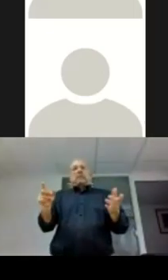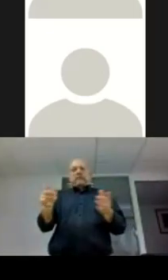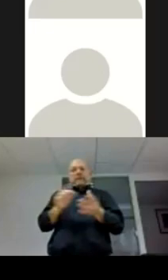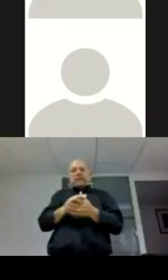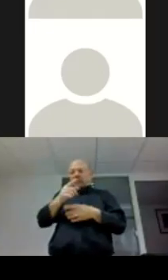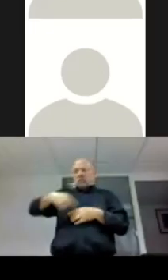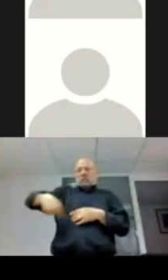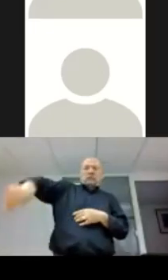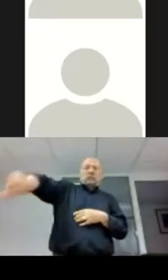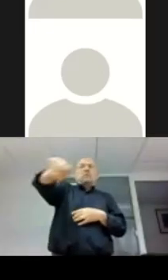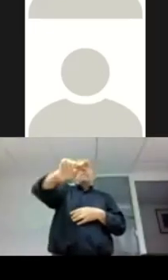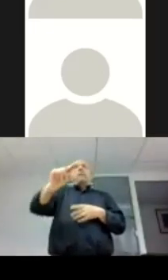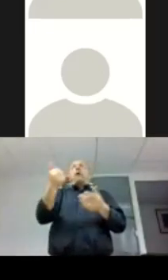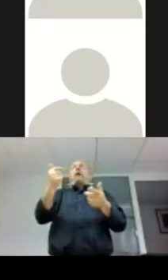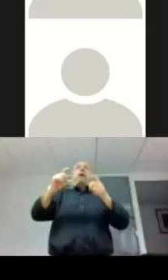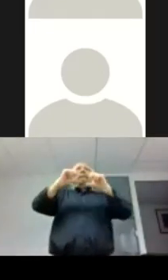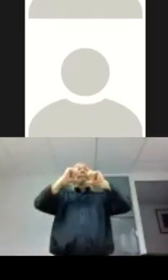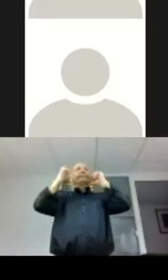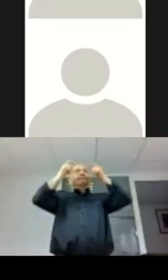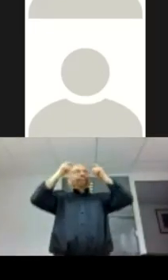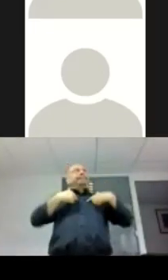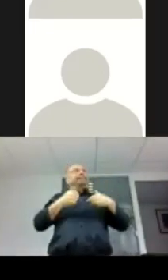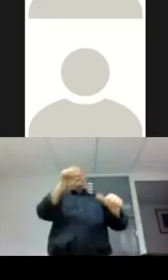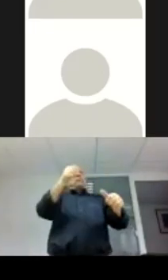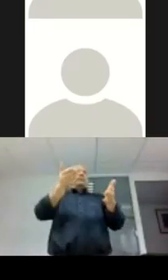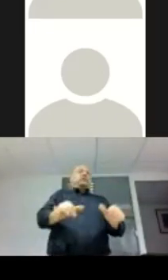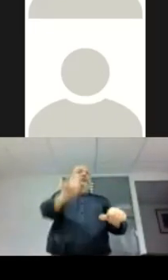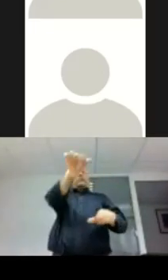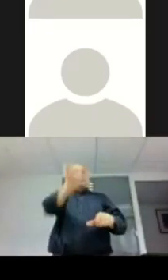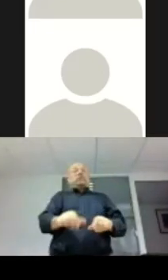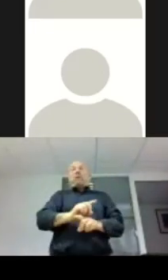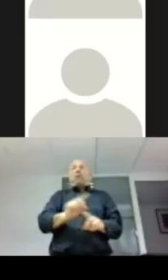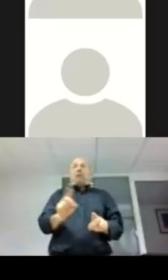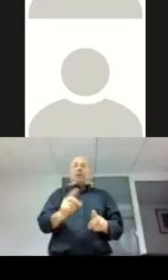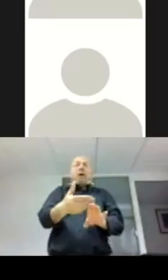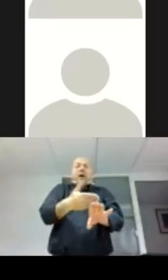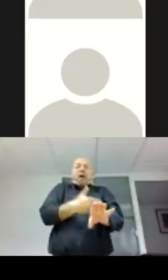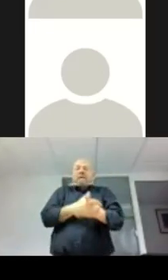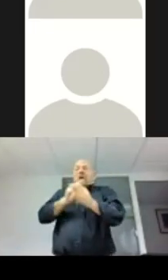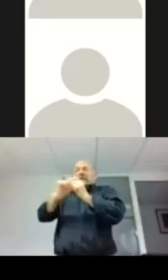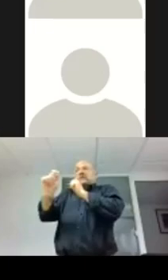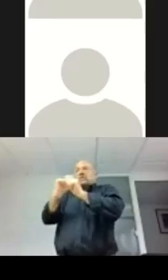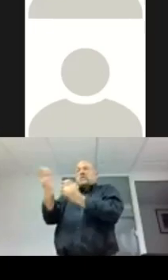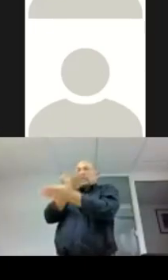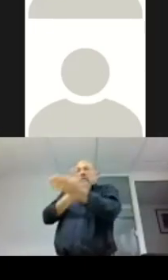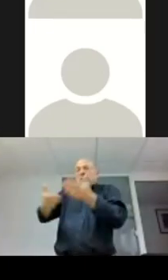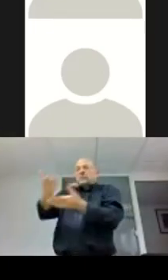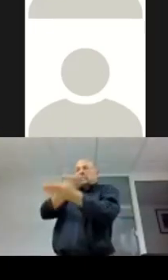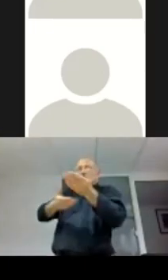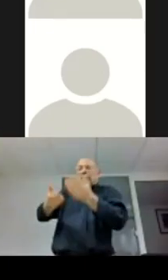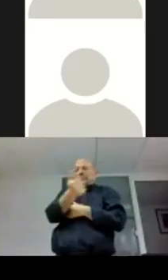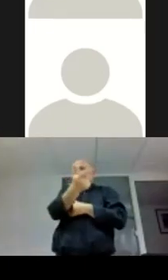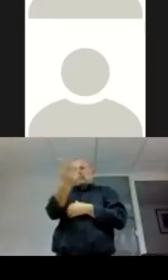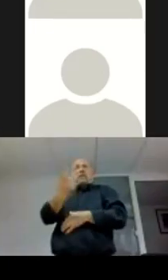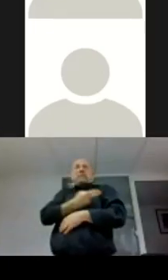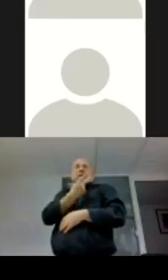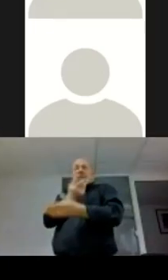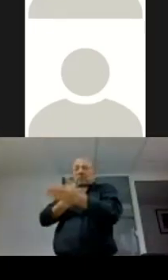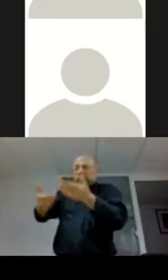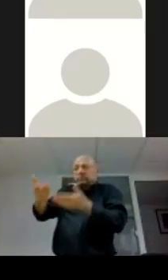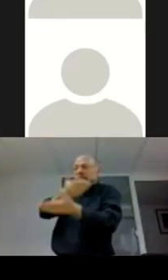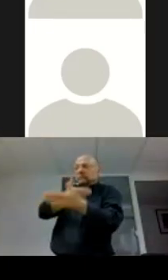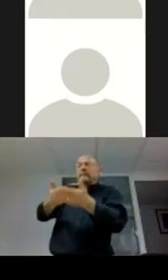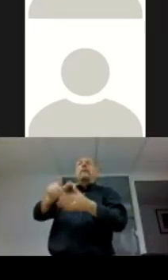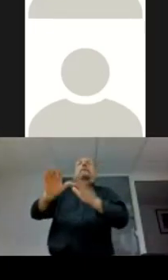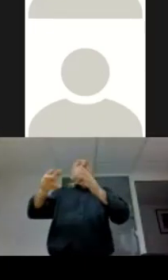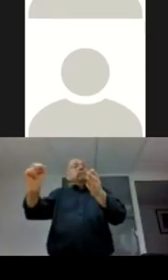suivre éventuellement. Donc, ce n'est pas quelque chose qui est décidé uniquement par un chirurgien dans son coin. Quand vous arrivez chez votre chirurgien, la plupart du temps, la